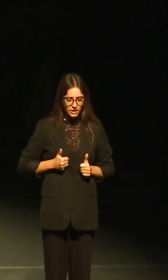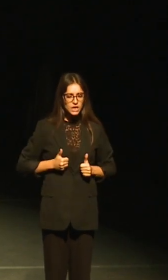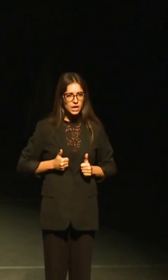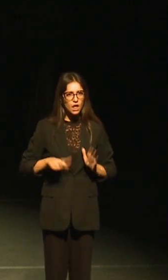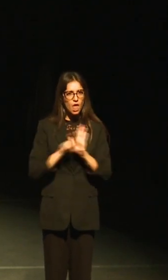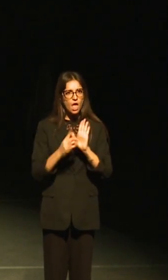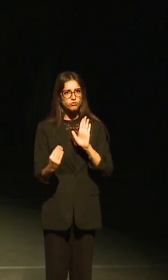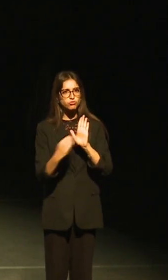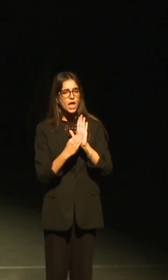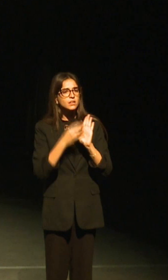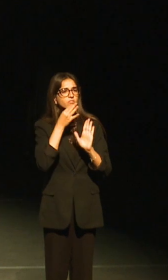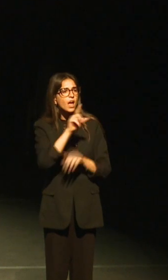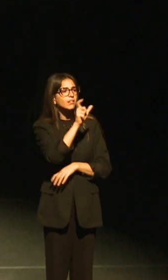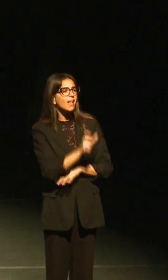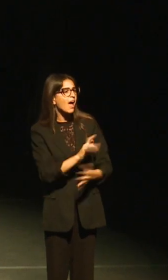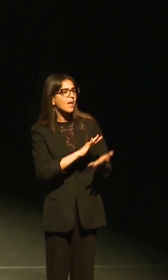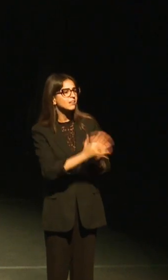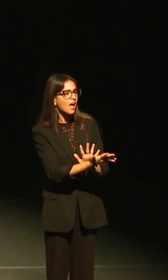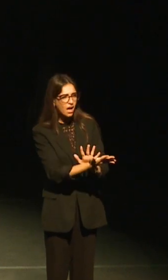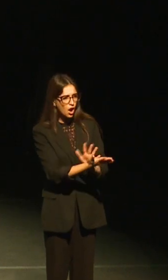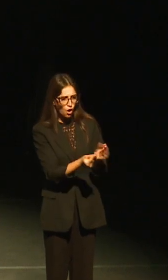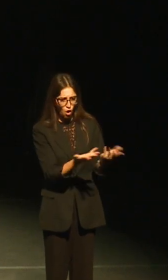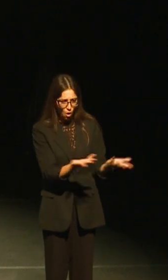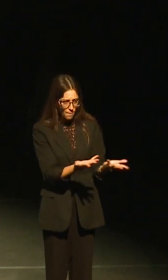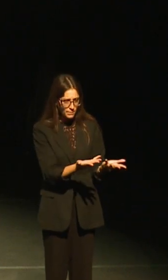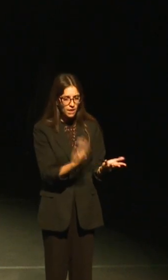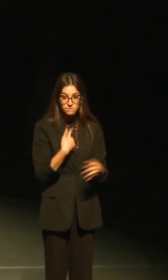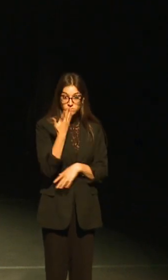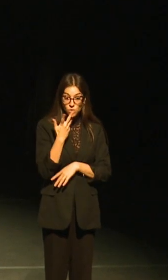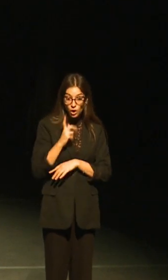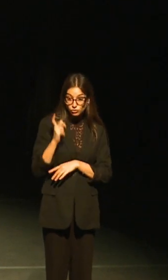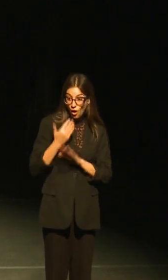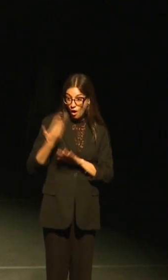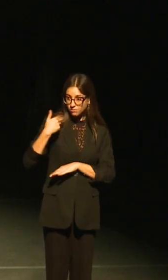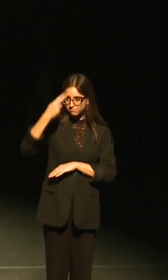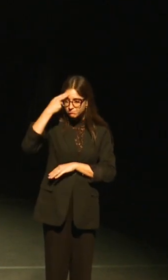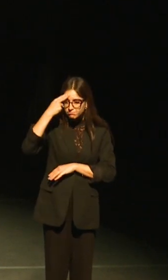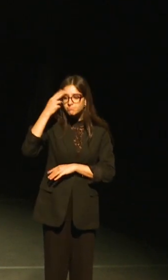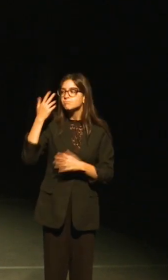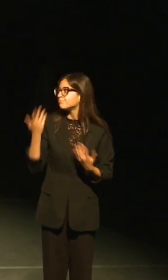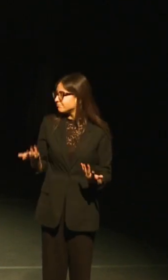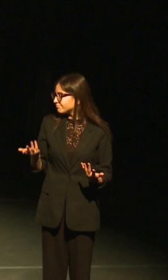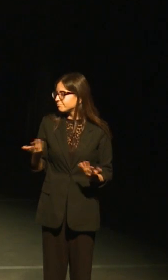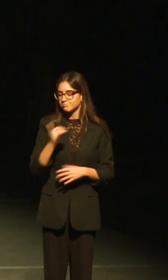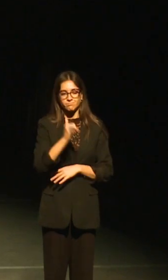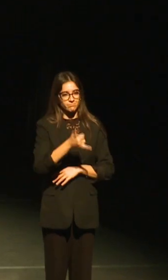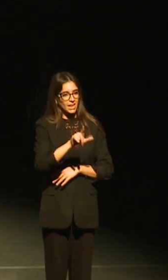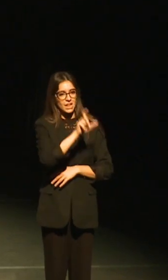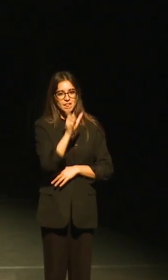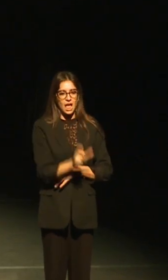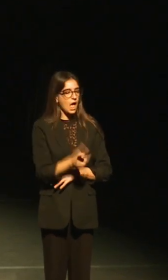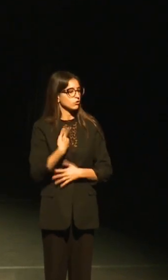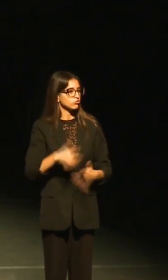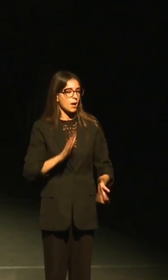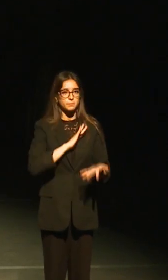rispetto a questo tema e se vogliamo ricordare in quei giorni no enorme hai avuto Diciamo che il mondo è completamente